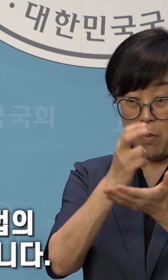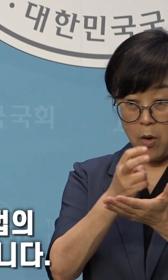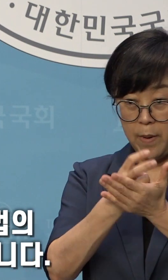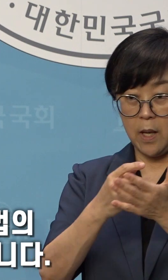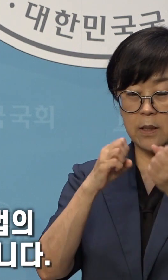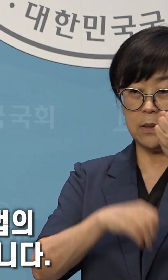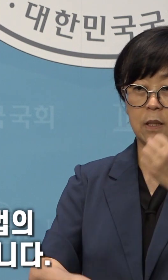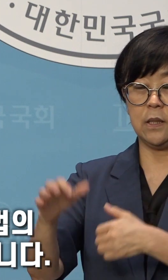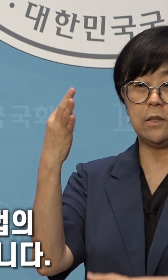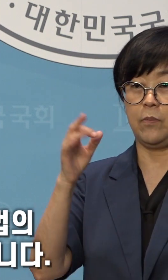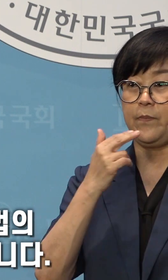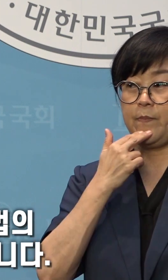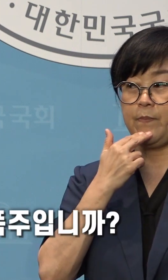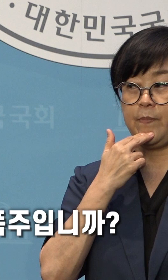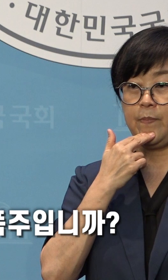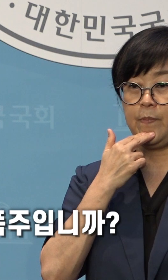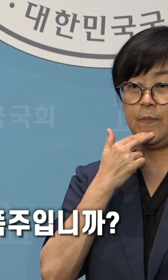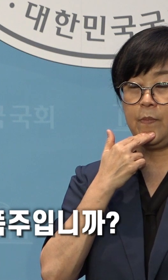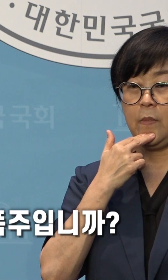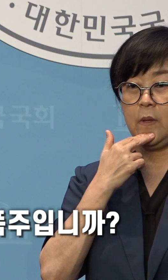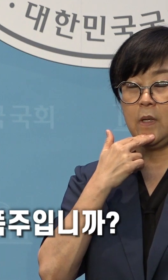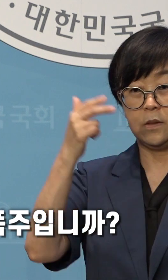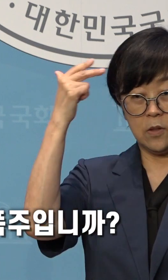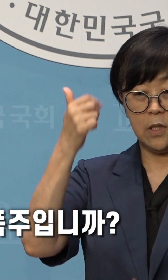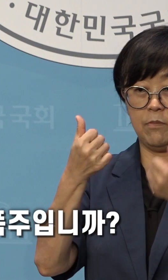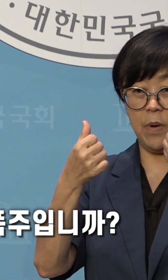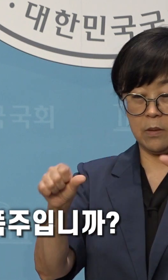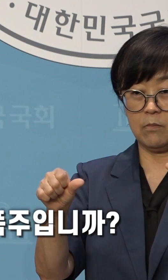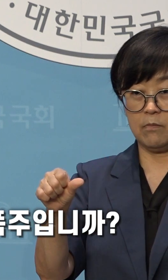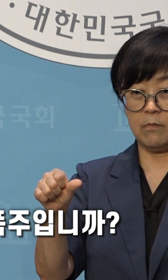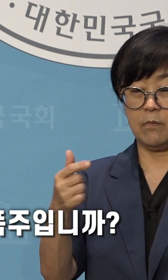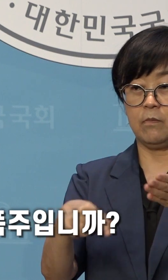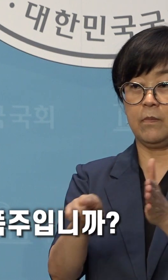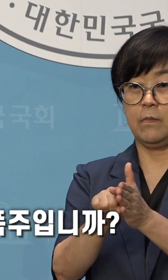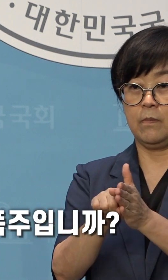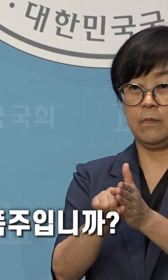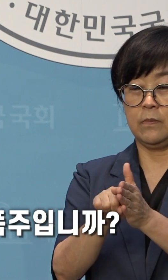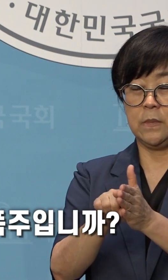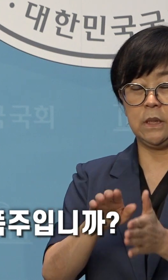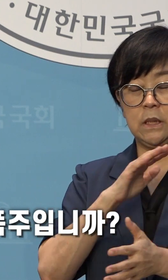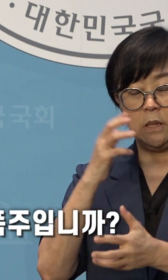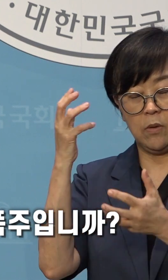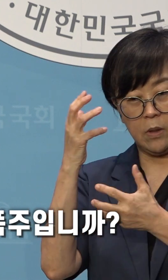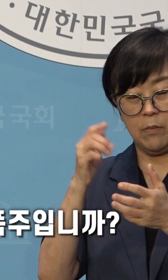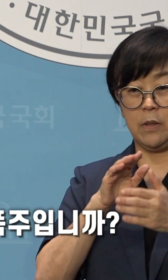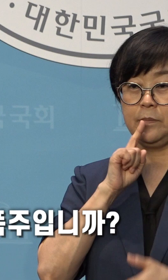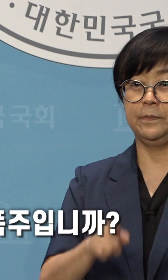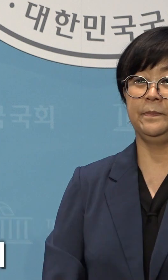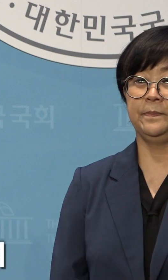정면 부정하고 나섰습니다. 헌법 정신을 파괴하기 위한 광기의 폭주입니까?